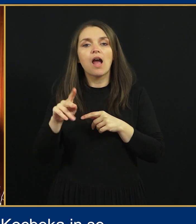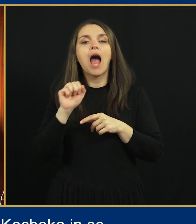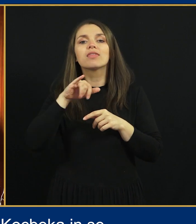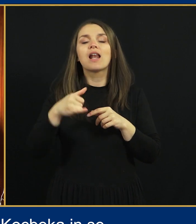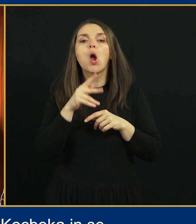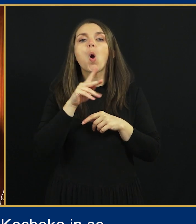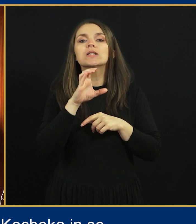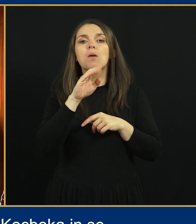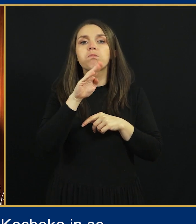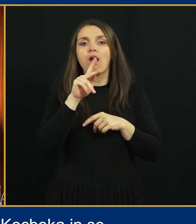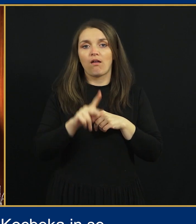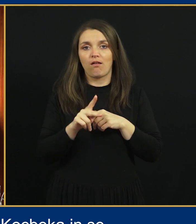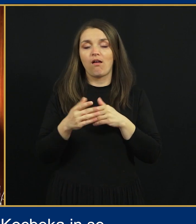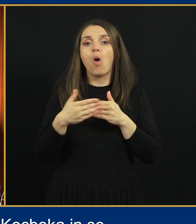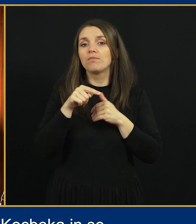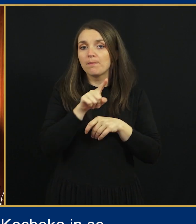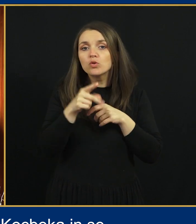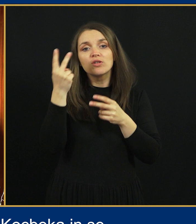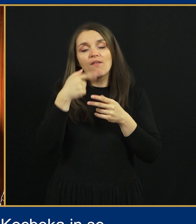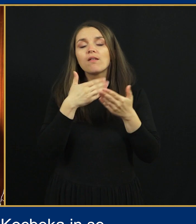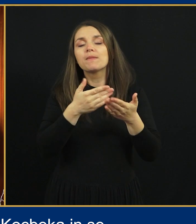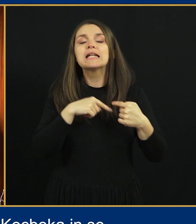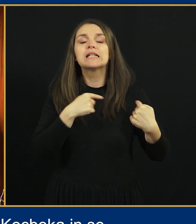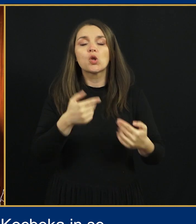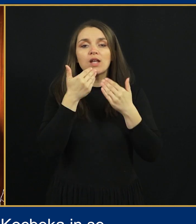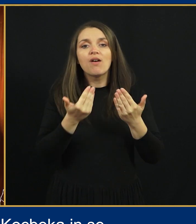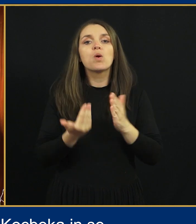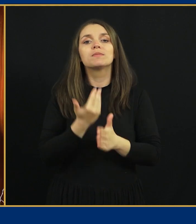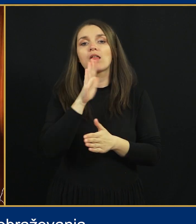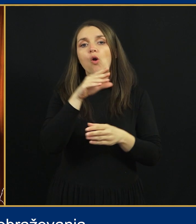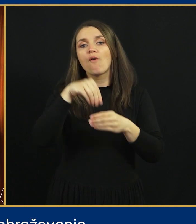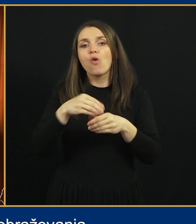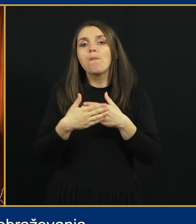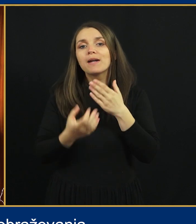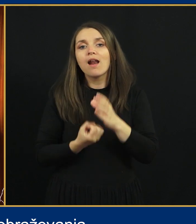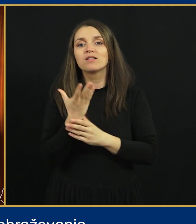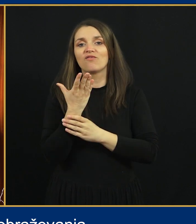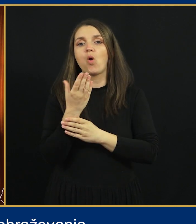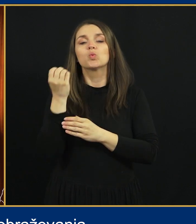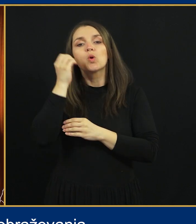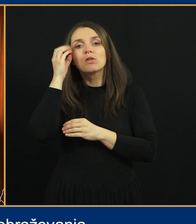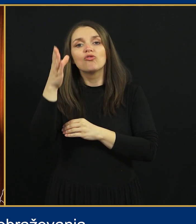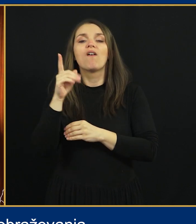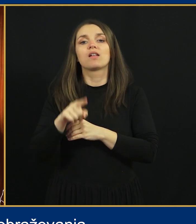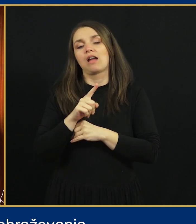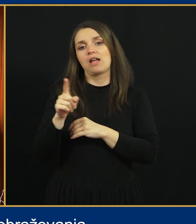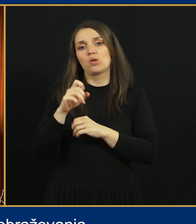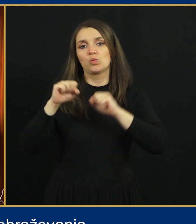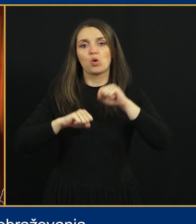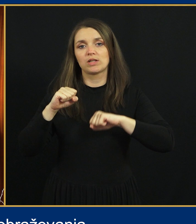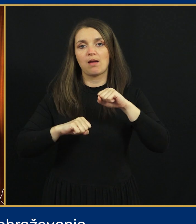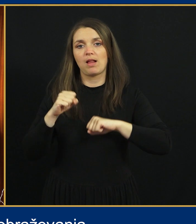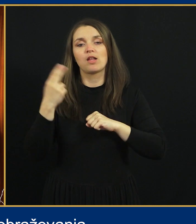Andreja Kocbeka, in se mu ob tej priložnosti seveda iskreno zahvaljujem za njegovo vlogo pri razvoju izobraževanja